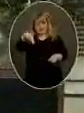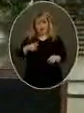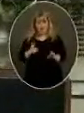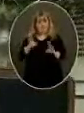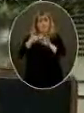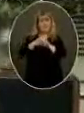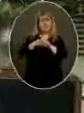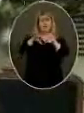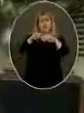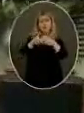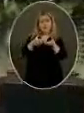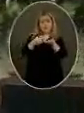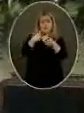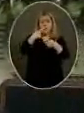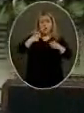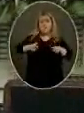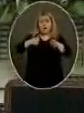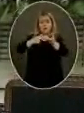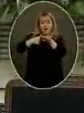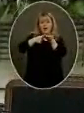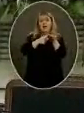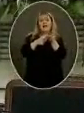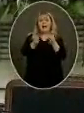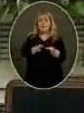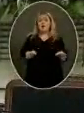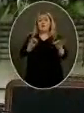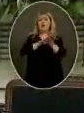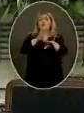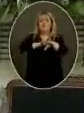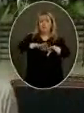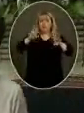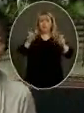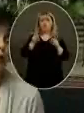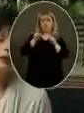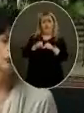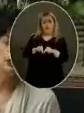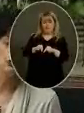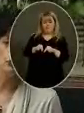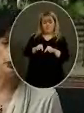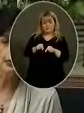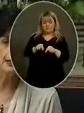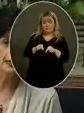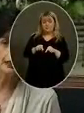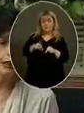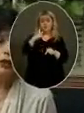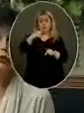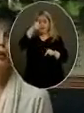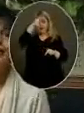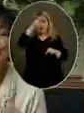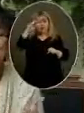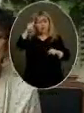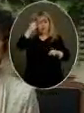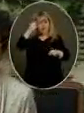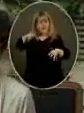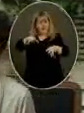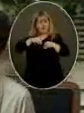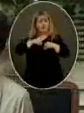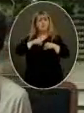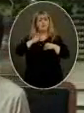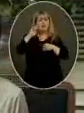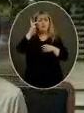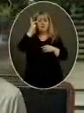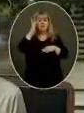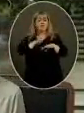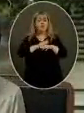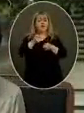parlementaire au printemps dernier extrêmement importante sur le sujet. Et rappelons-nous que le gouvernement a adopté une politique sur la gestion des ressources